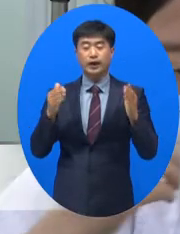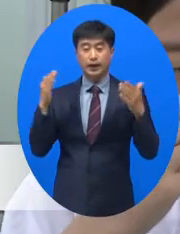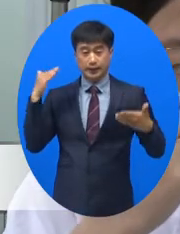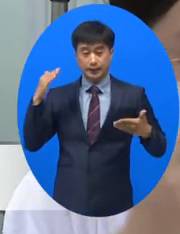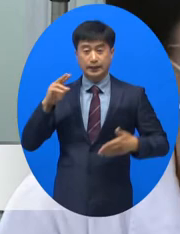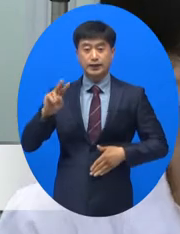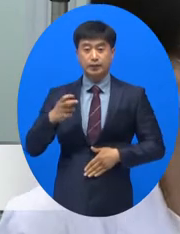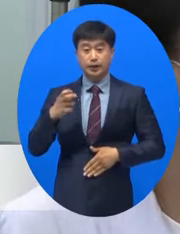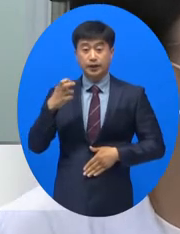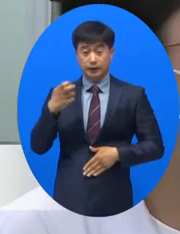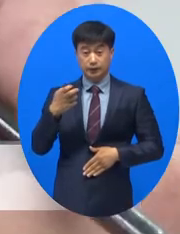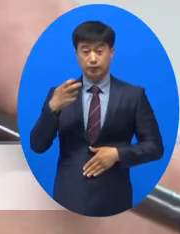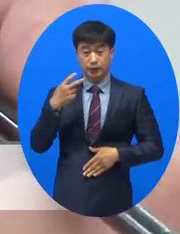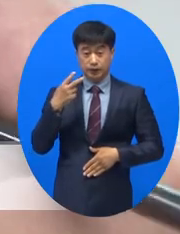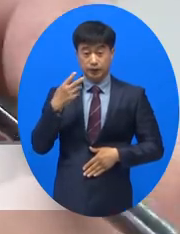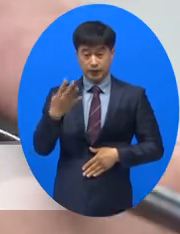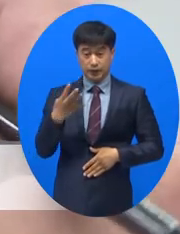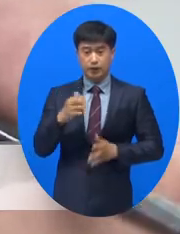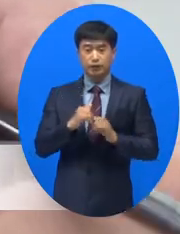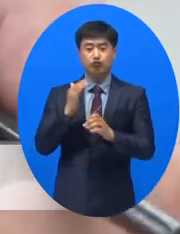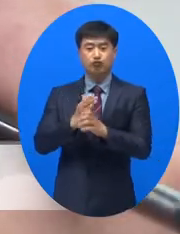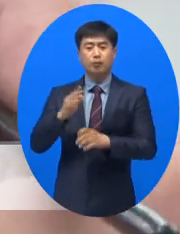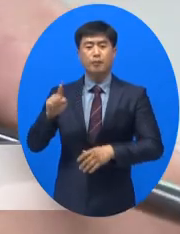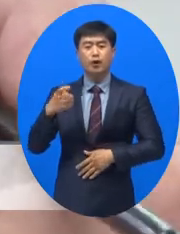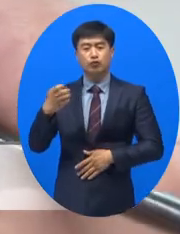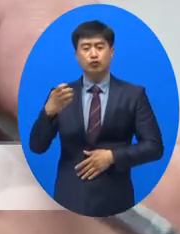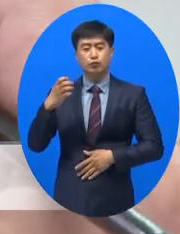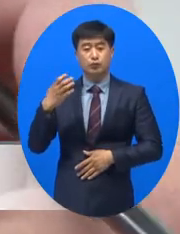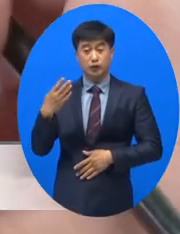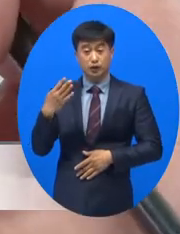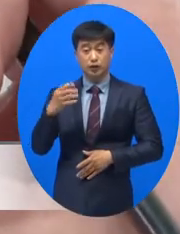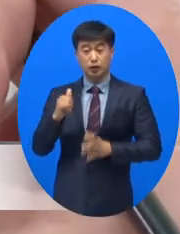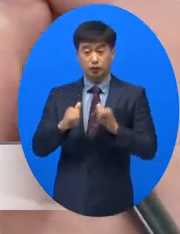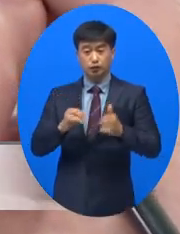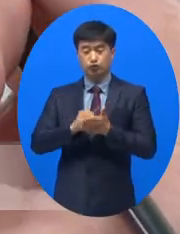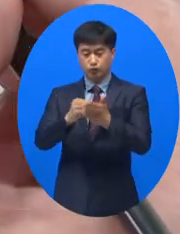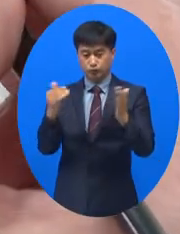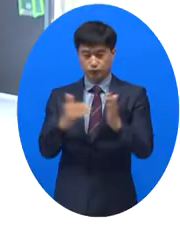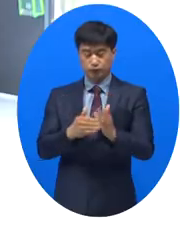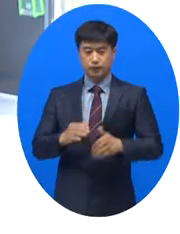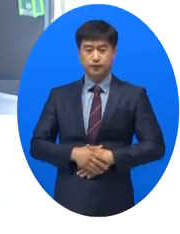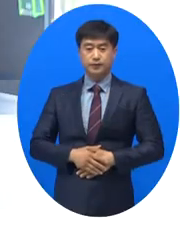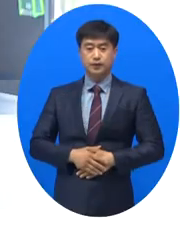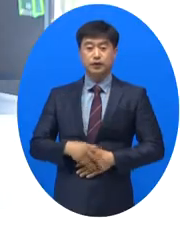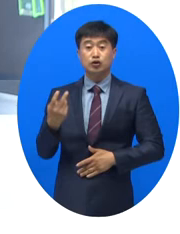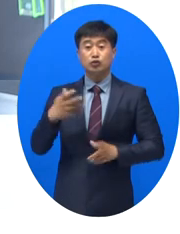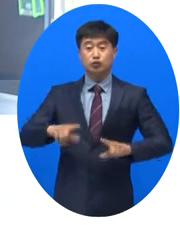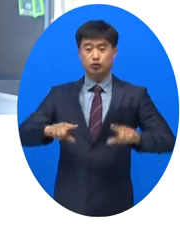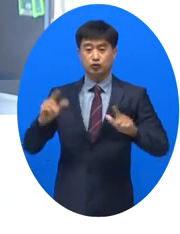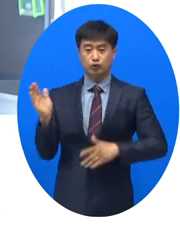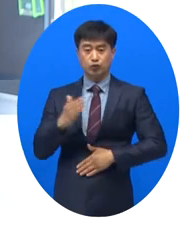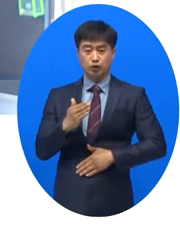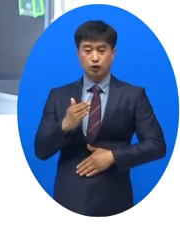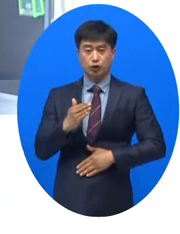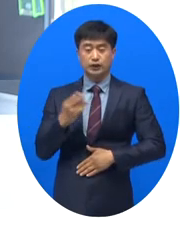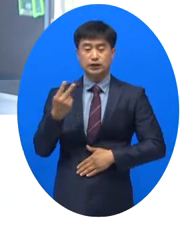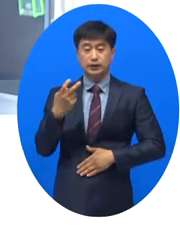교육생은 274명. 이 중 198명이 취업에 성공했습니다. 2019년부터